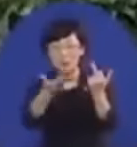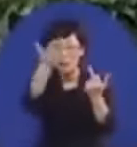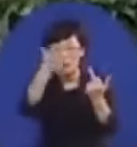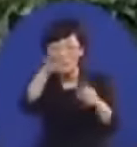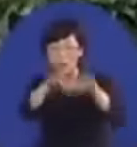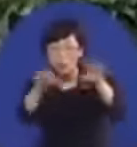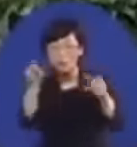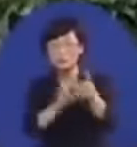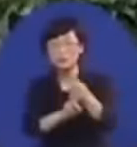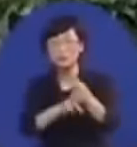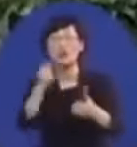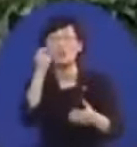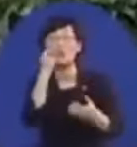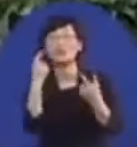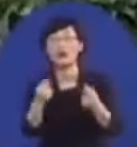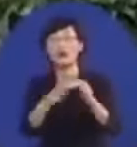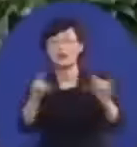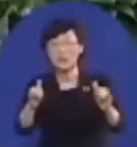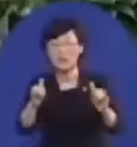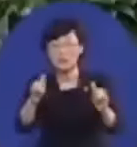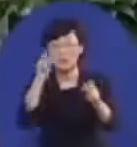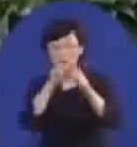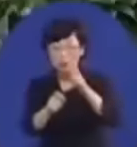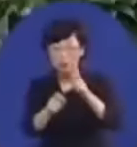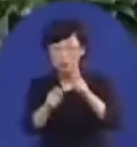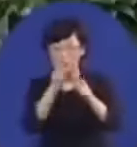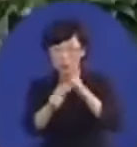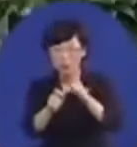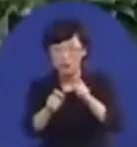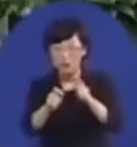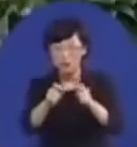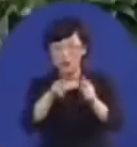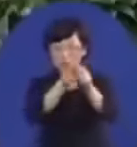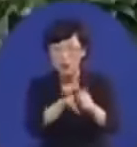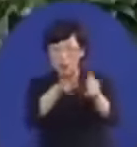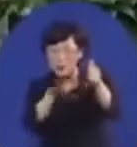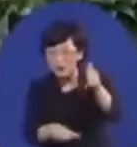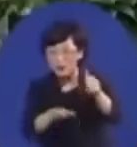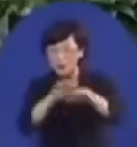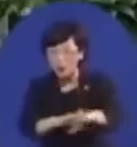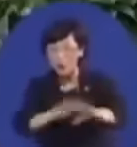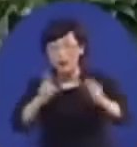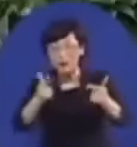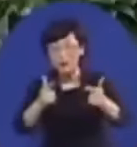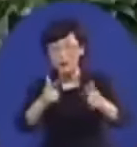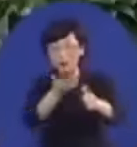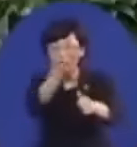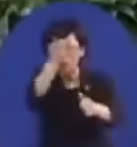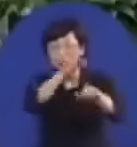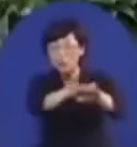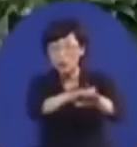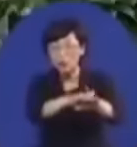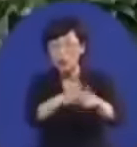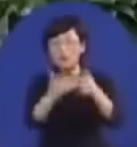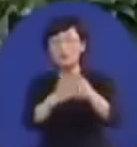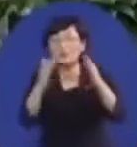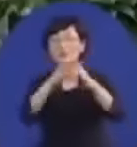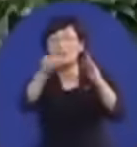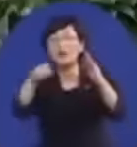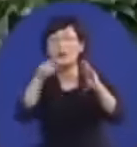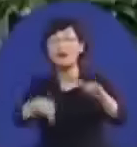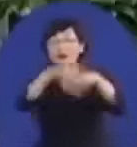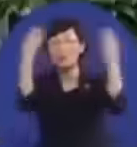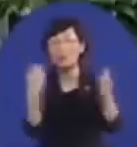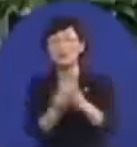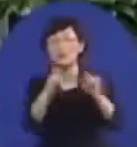동네가 숨겨지지 못할 것이요 사람이 등불을 켜서 말 아래에 두지 아니하고 등경 위에 두나니 이러므로 집 안 모든 사람에게